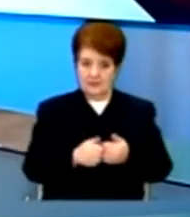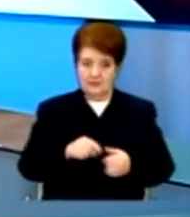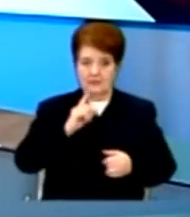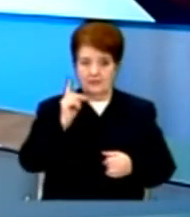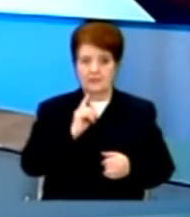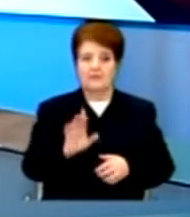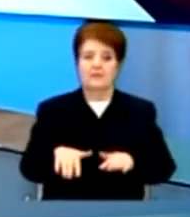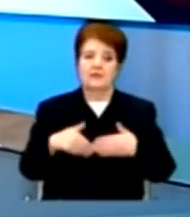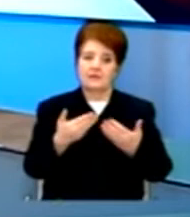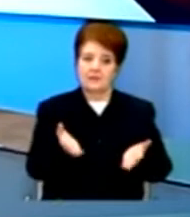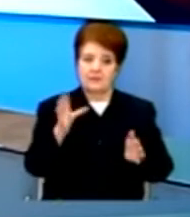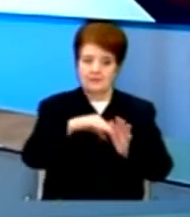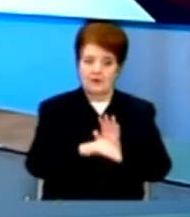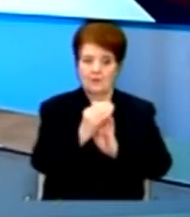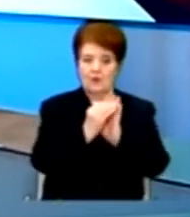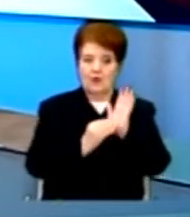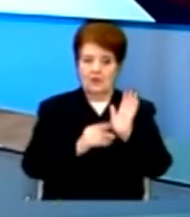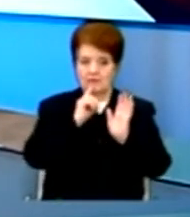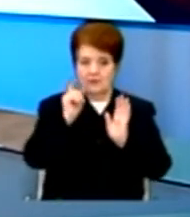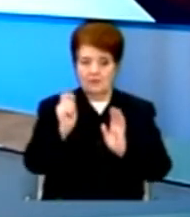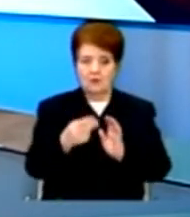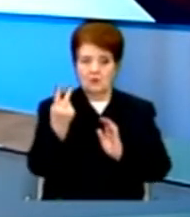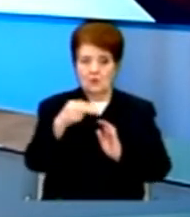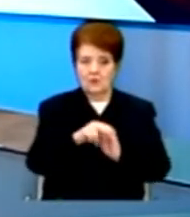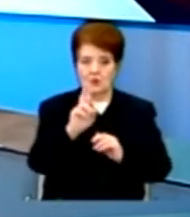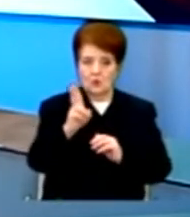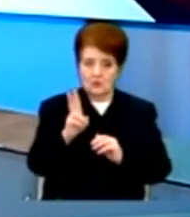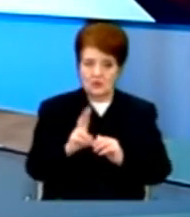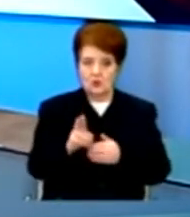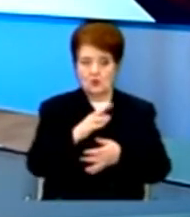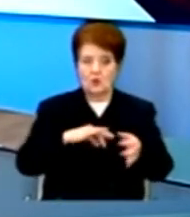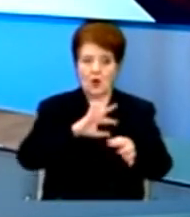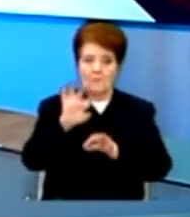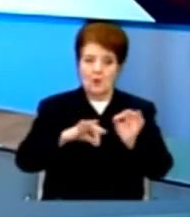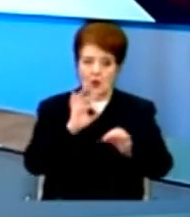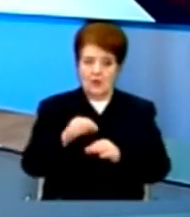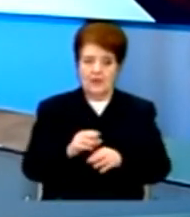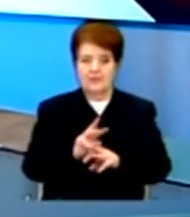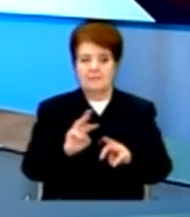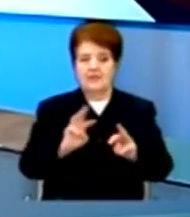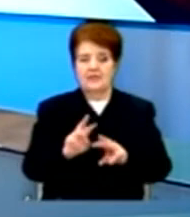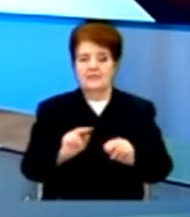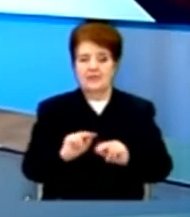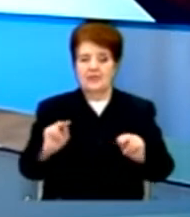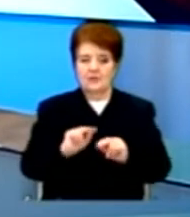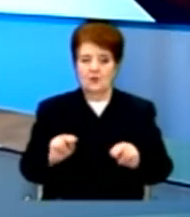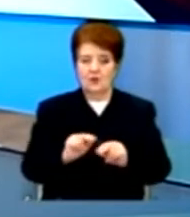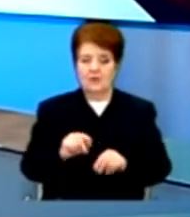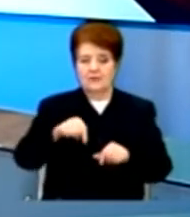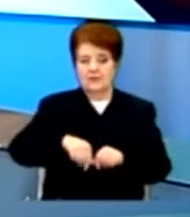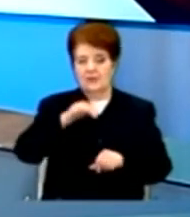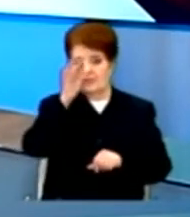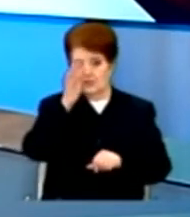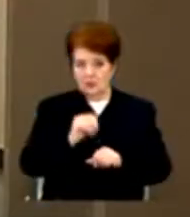sunt îndemnate să aplice la programul de granturi pentru 2020, un proiect lansat de Ministerul Educației, Culturii și Cercetării de la